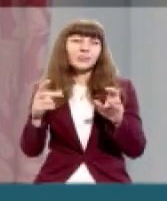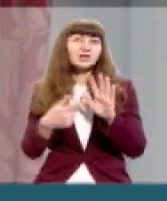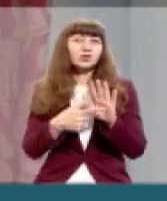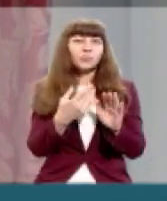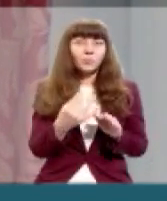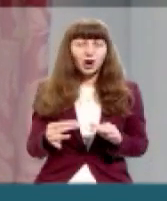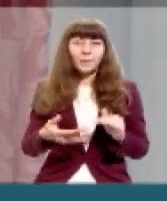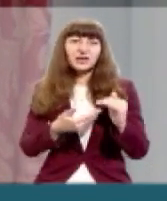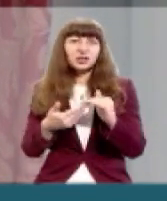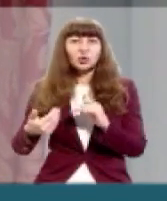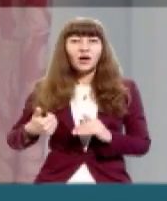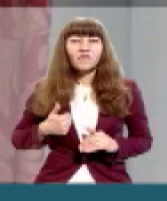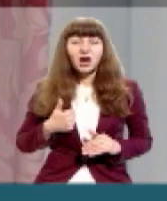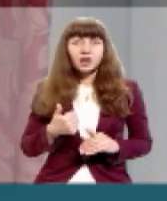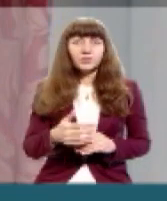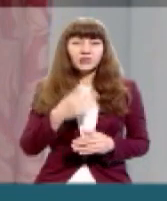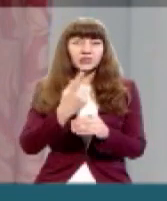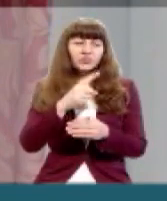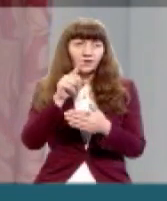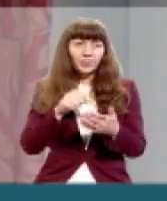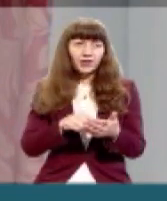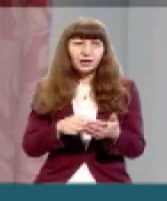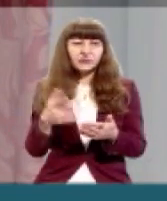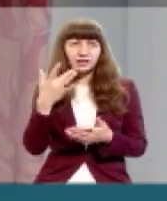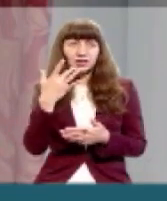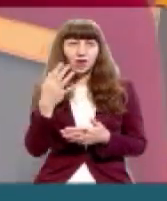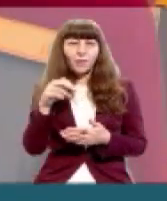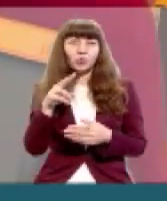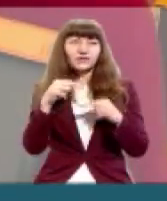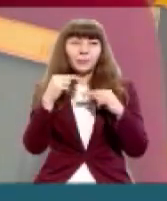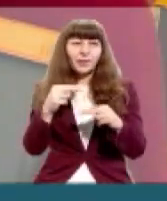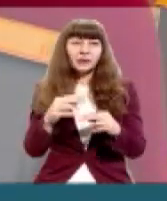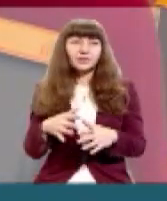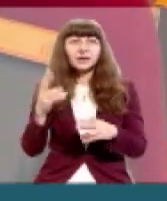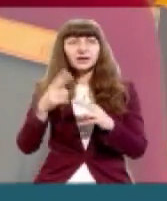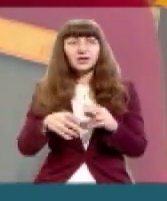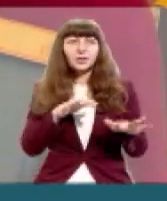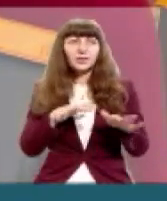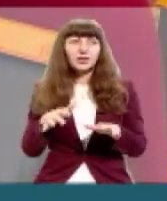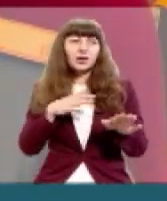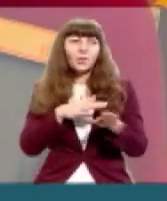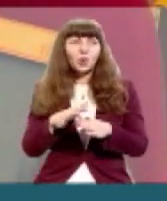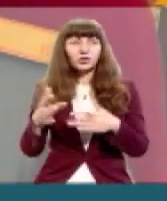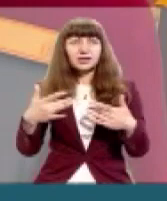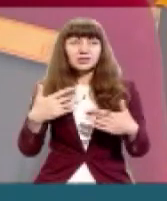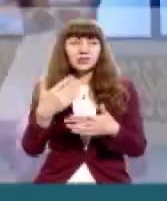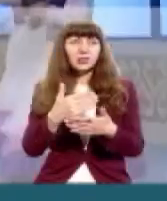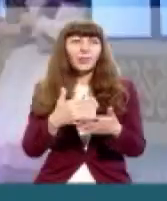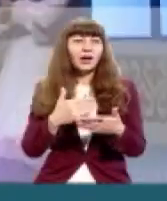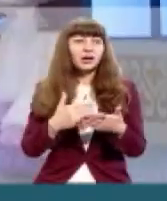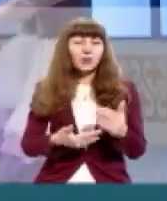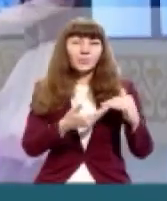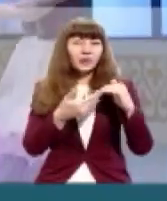теме призыва в армию. Этот вопрос всегда у нас стоит на особом внимании. Завершилось мероприятие насыщенной концертной